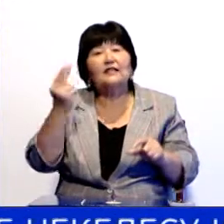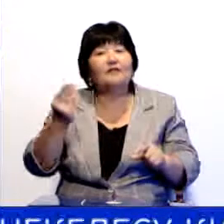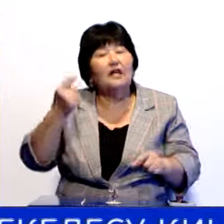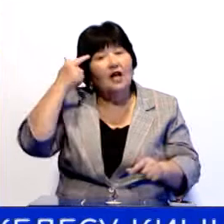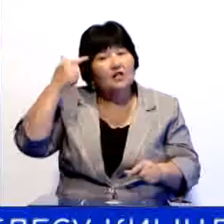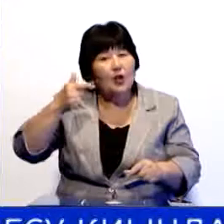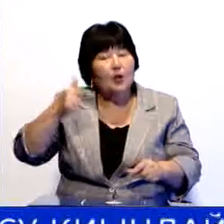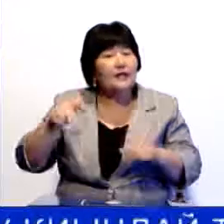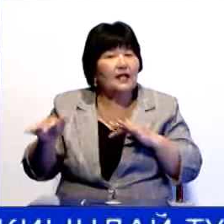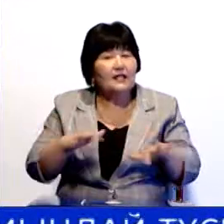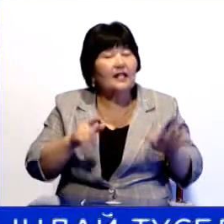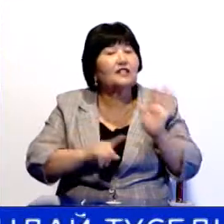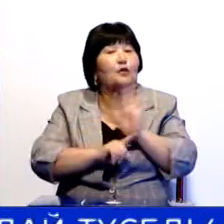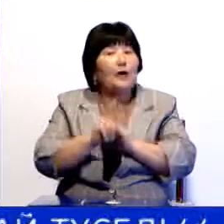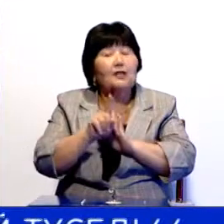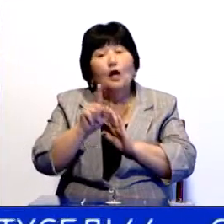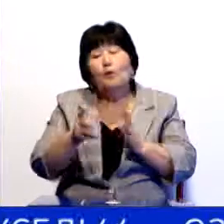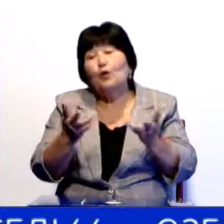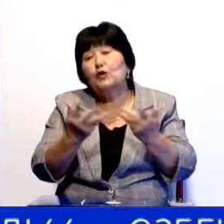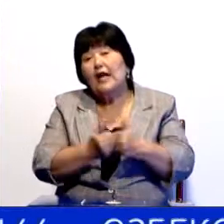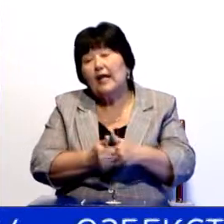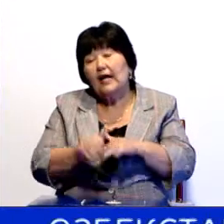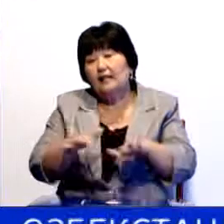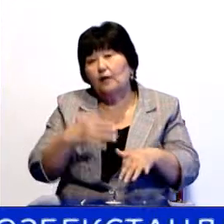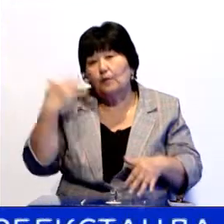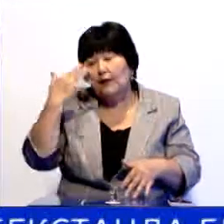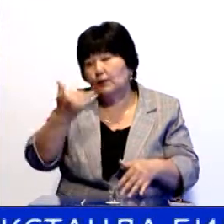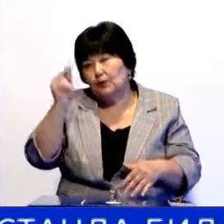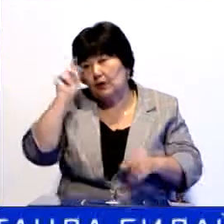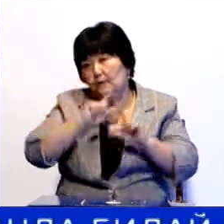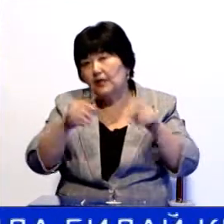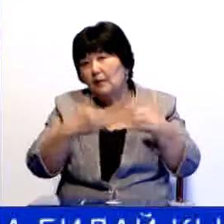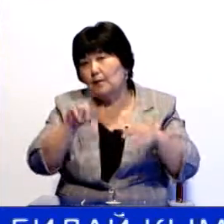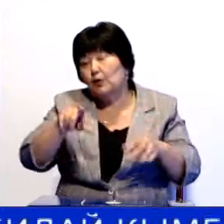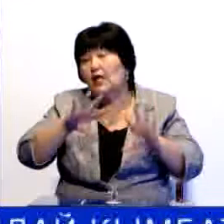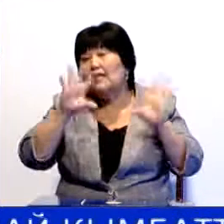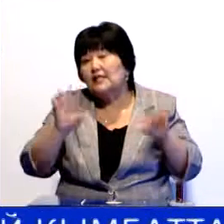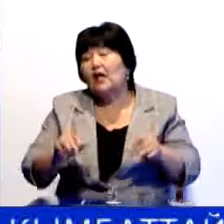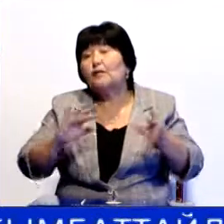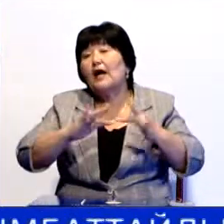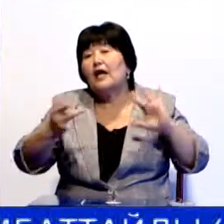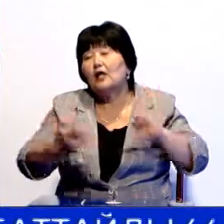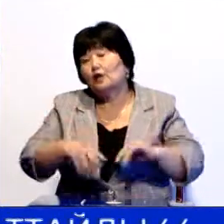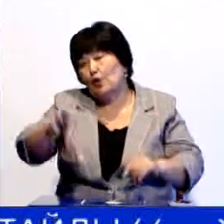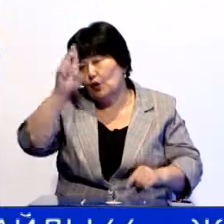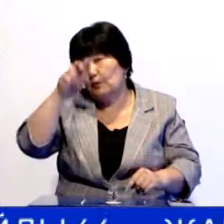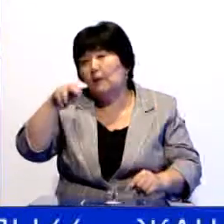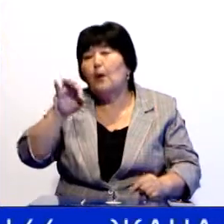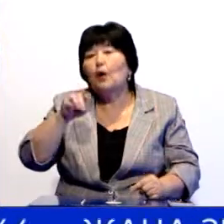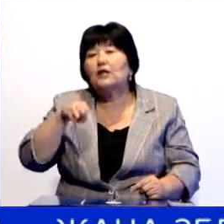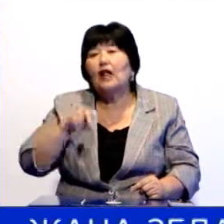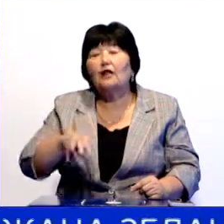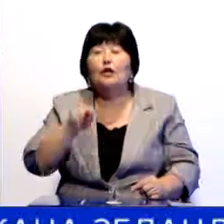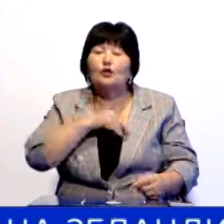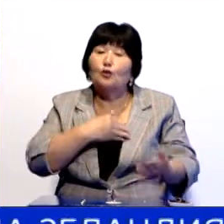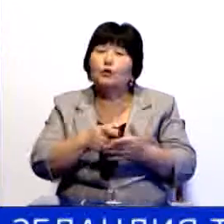күні шарасын бастап жатыр. Бұл шараның мақсаты осы мектеп бітірушілеріне жалпы электрондық үкімет порталымен жұмыс жасау,